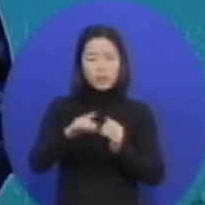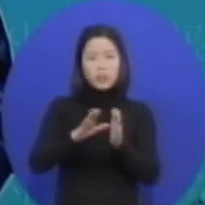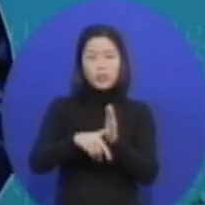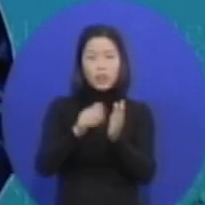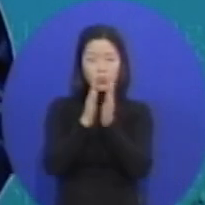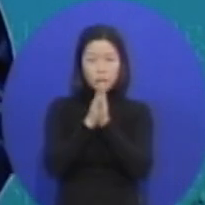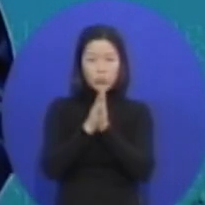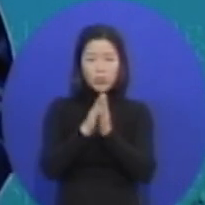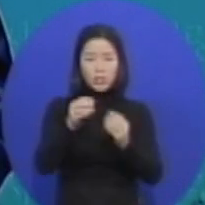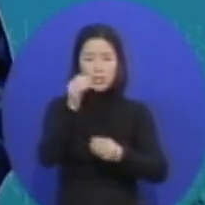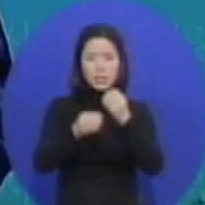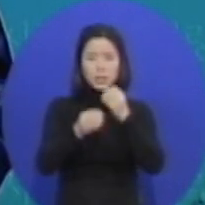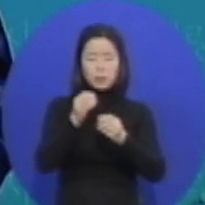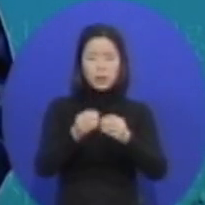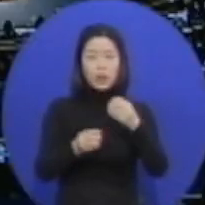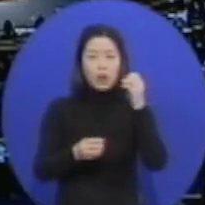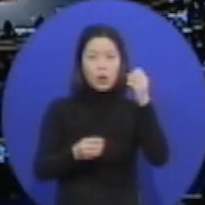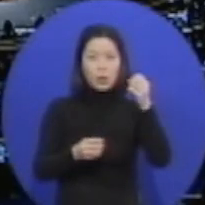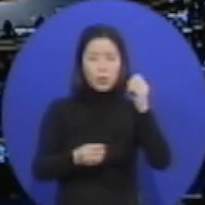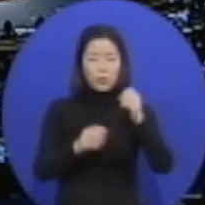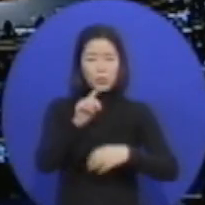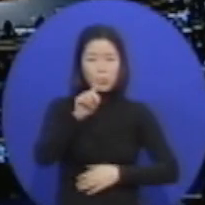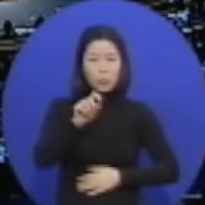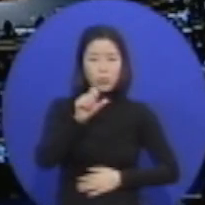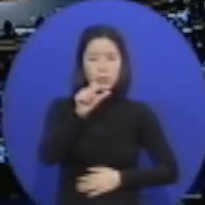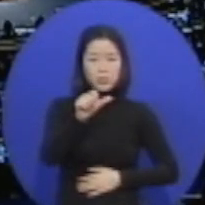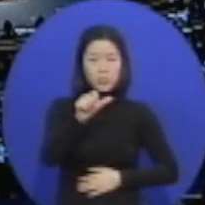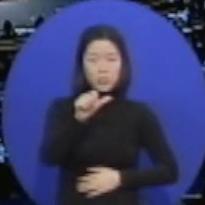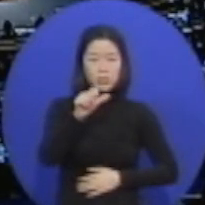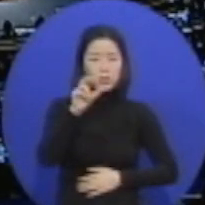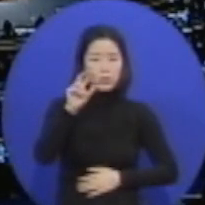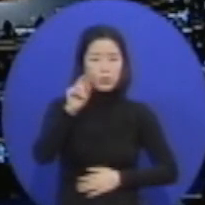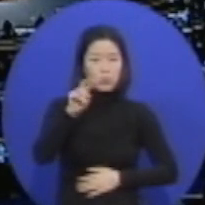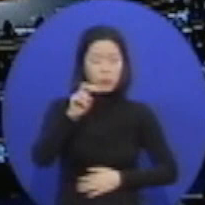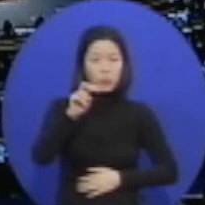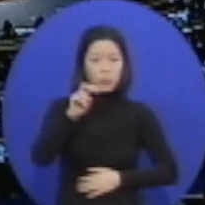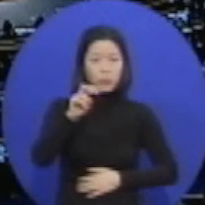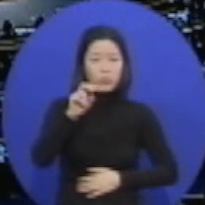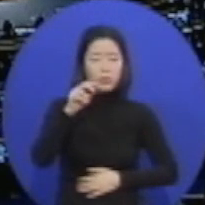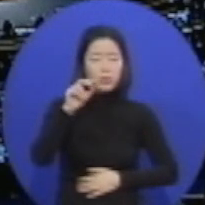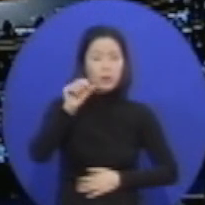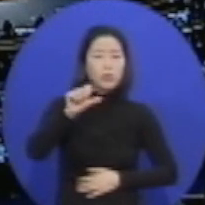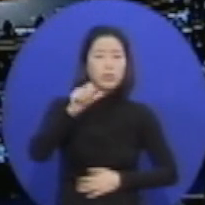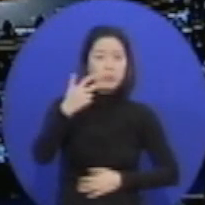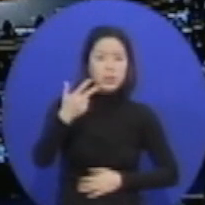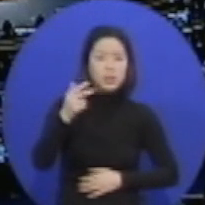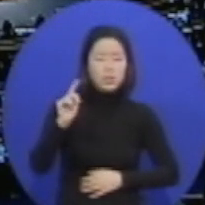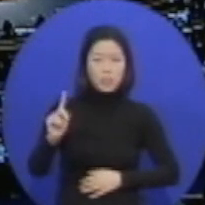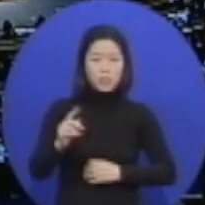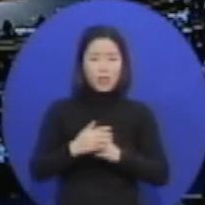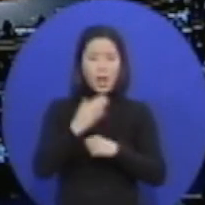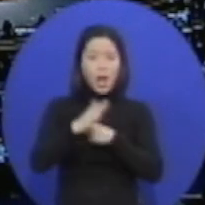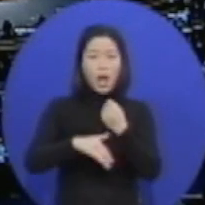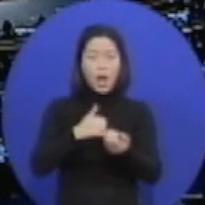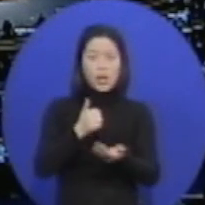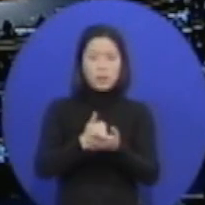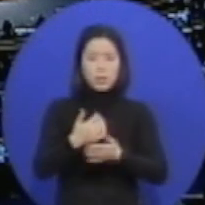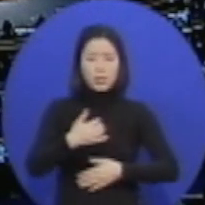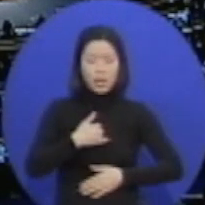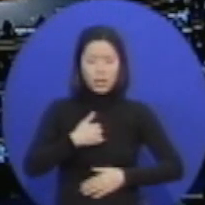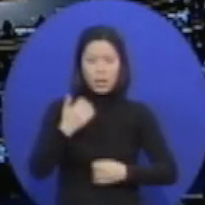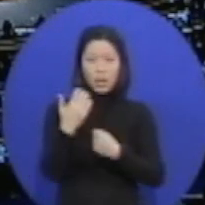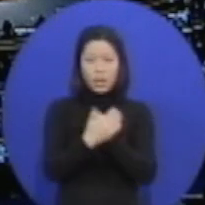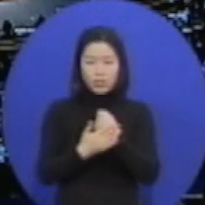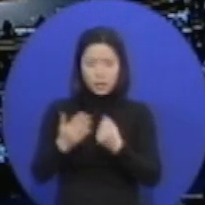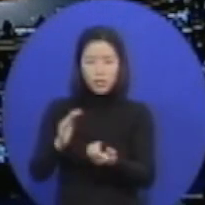입니다 시편 57편 1절은 이렇게 고백을 합니다 하나님이여 내게 은혜를